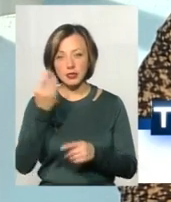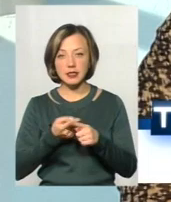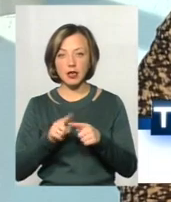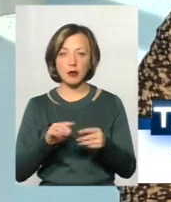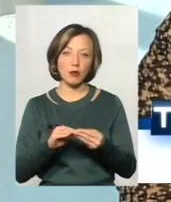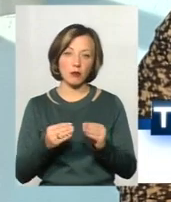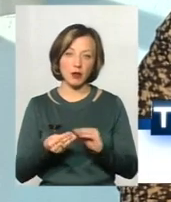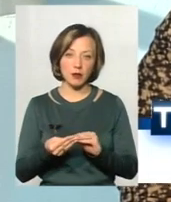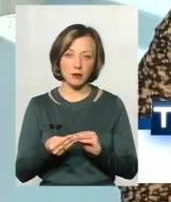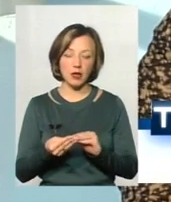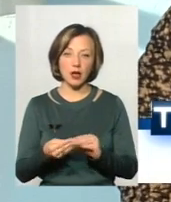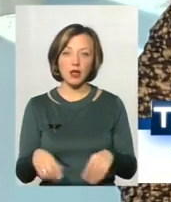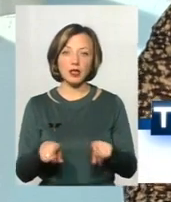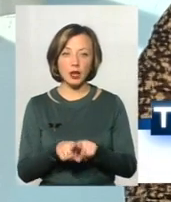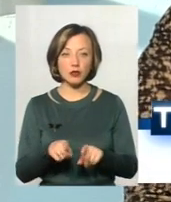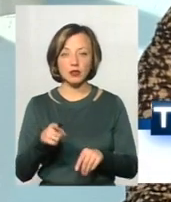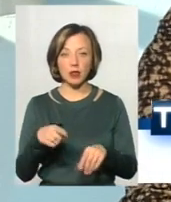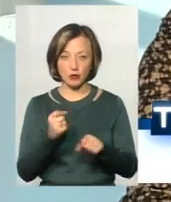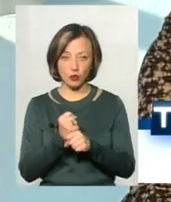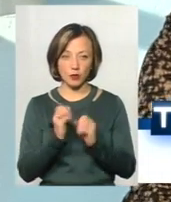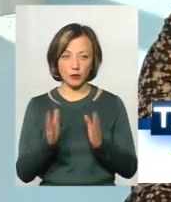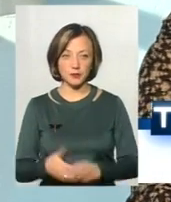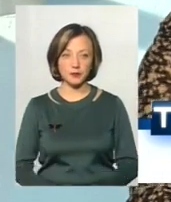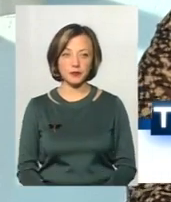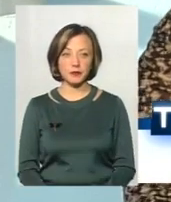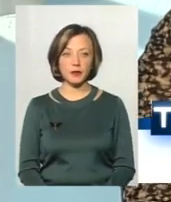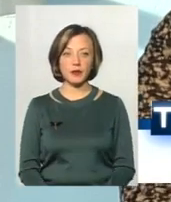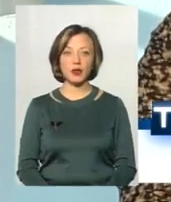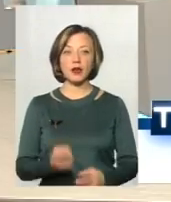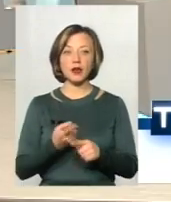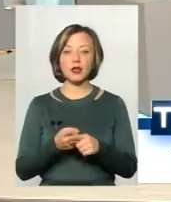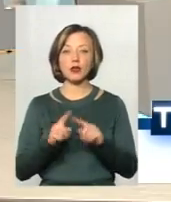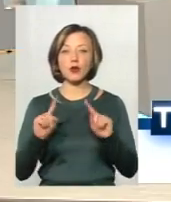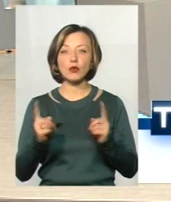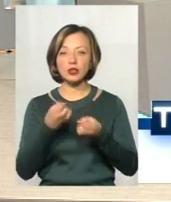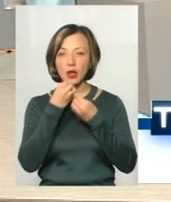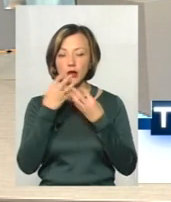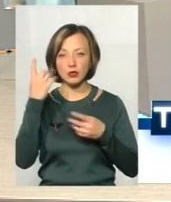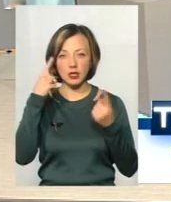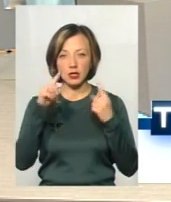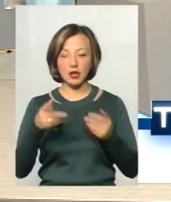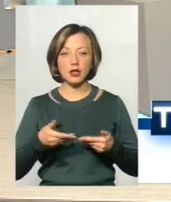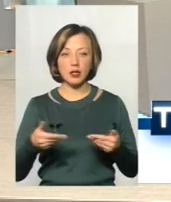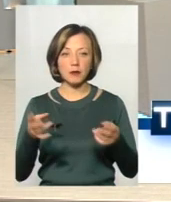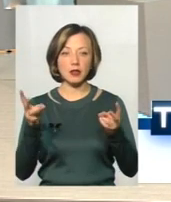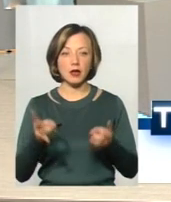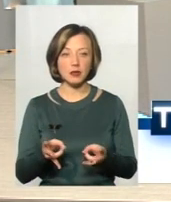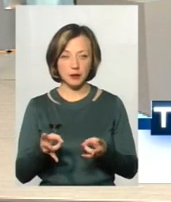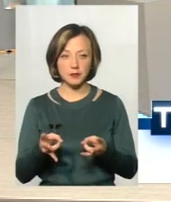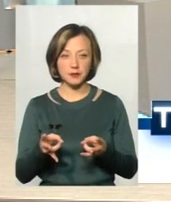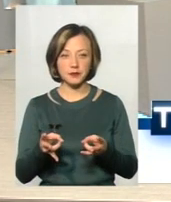проблеми. Так що я думаю, що таке ми зробимо. Да, це дуже хороша ідея. Я думаю, що нам треба